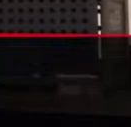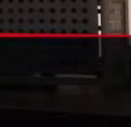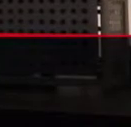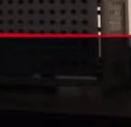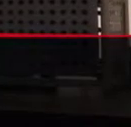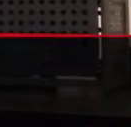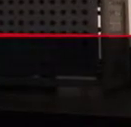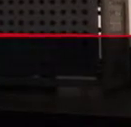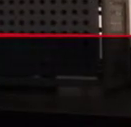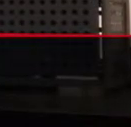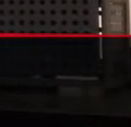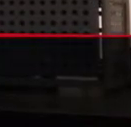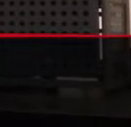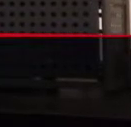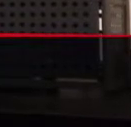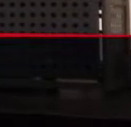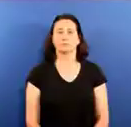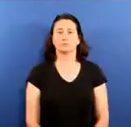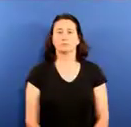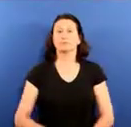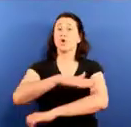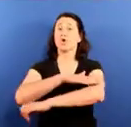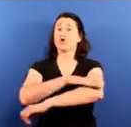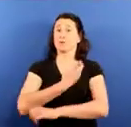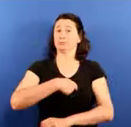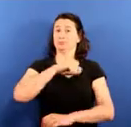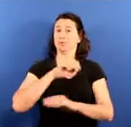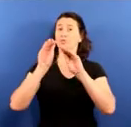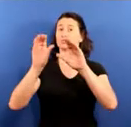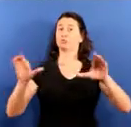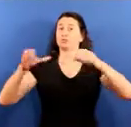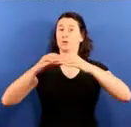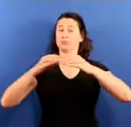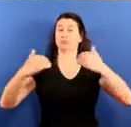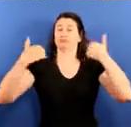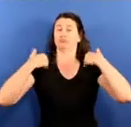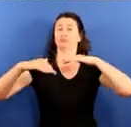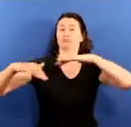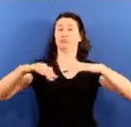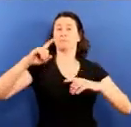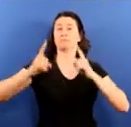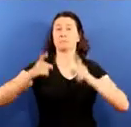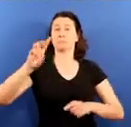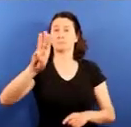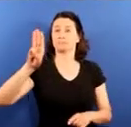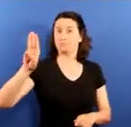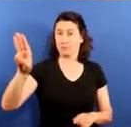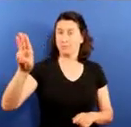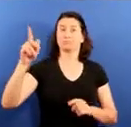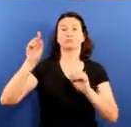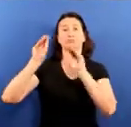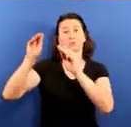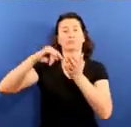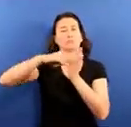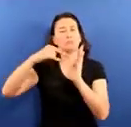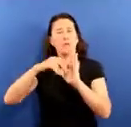Jose Luis Bilbao Bizkaiko Aldun Nagusiak iragarri du lurralde historiko honek ez dituela bere egingo PPren gobernuak bere kabuz erabakitako